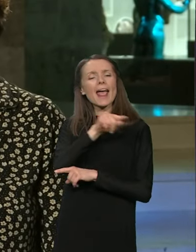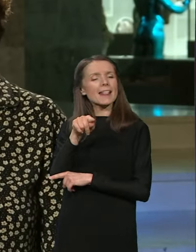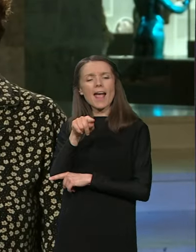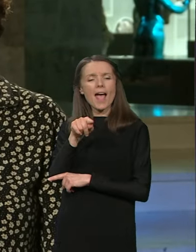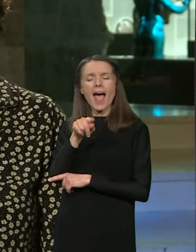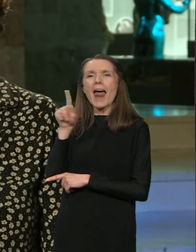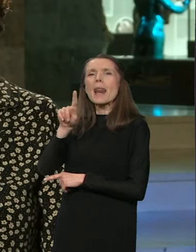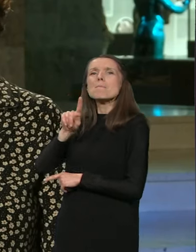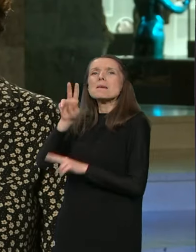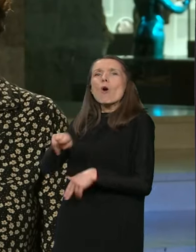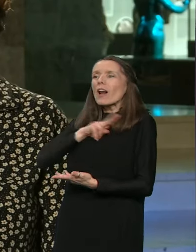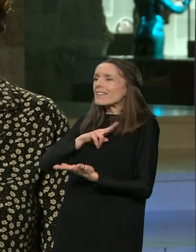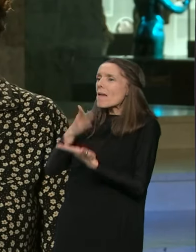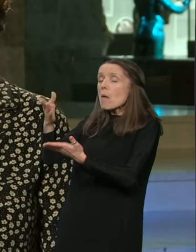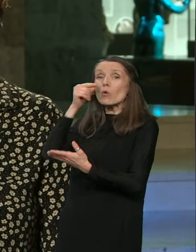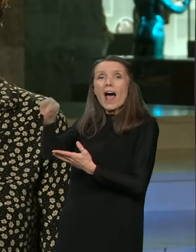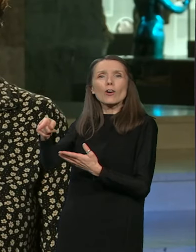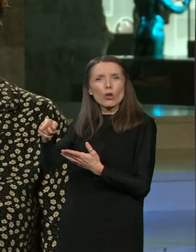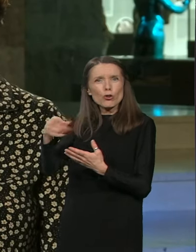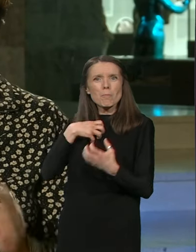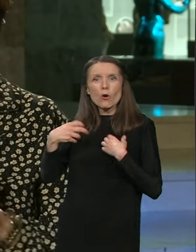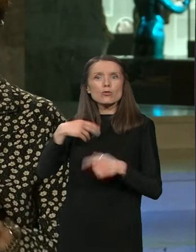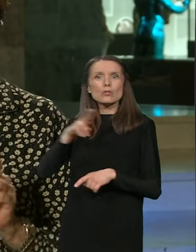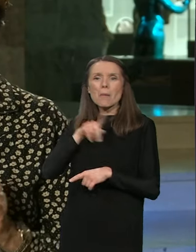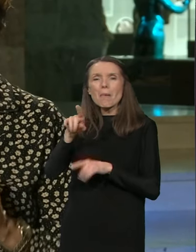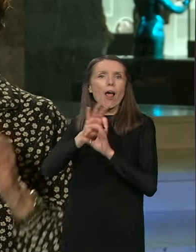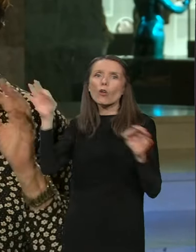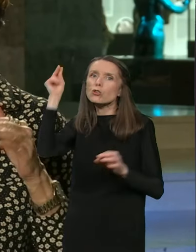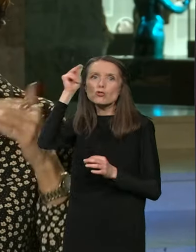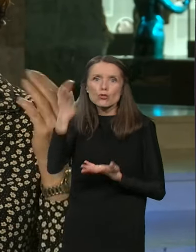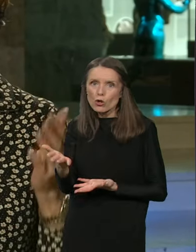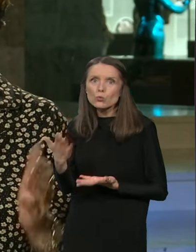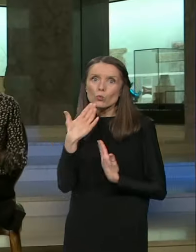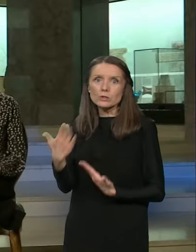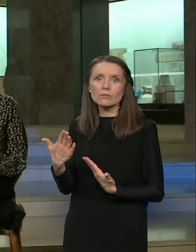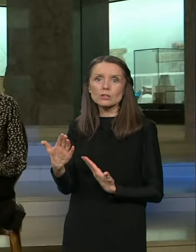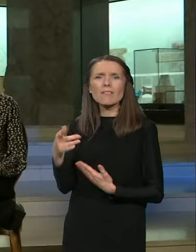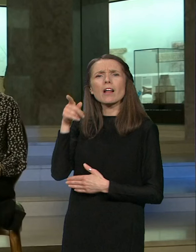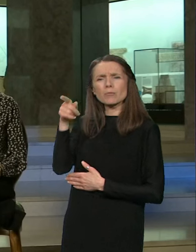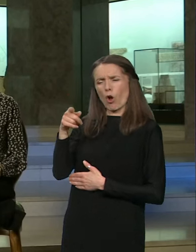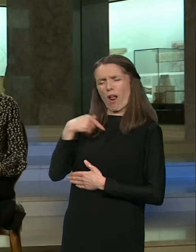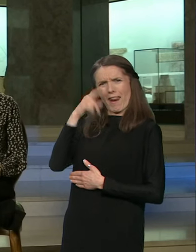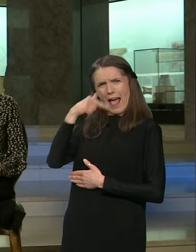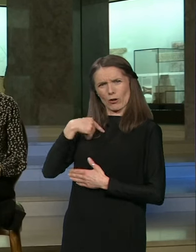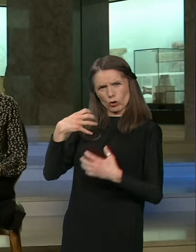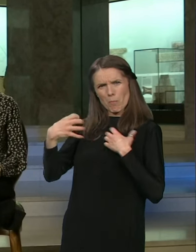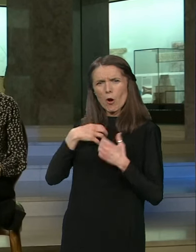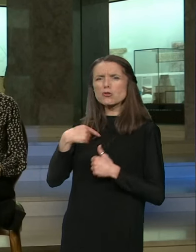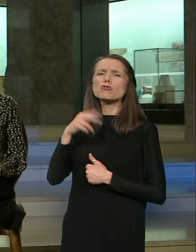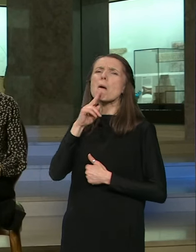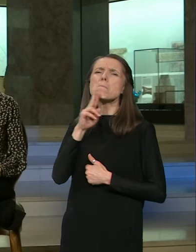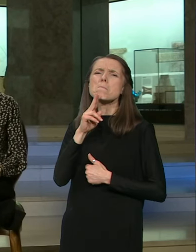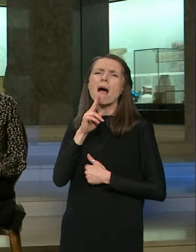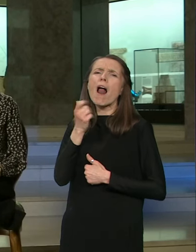pozorištu. Tako da tu nisam imala veliki broj predstava, ali su sve one išle, veoma dugo su bile na